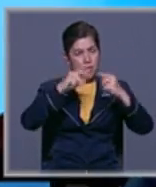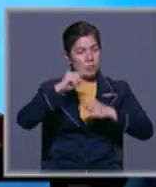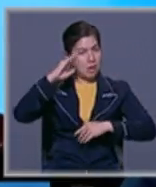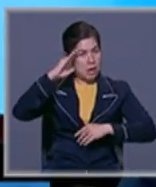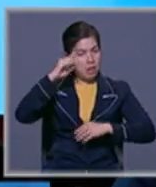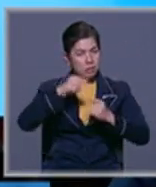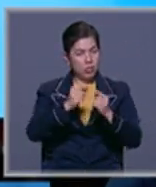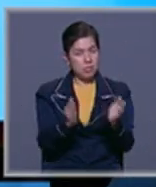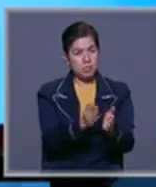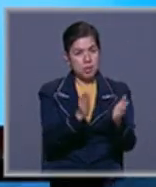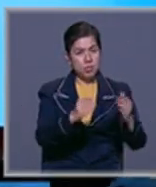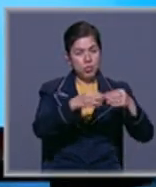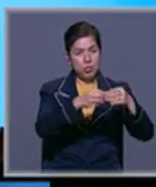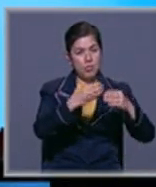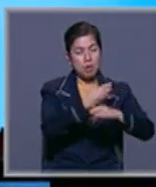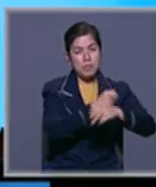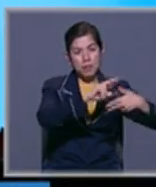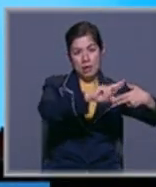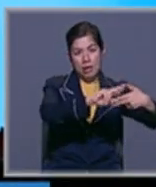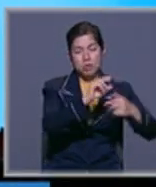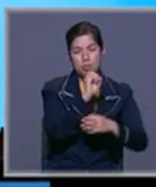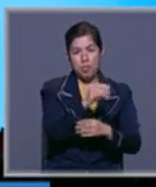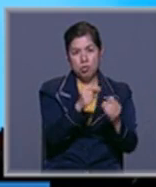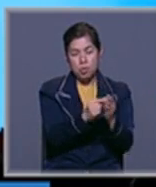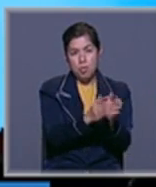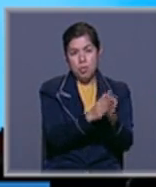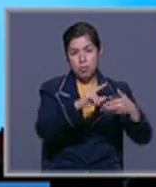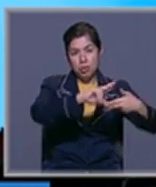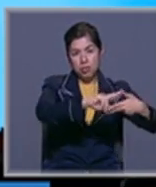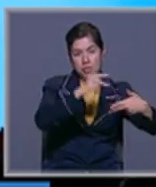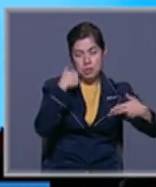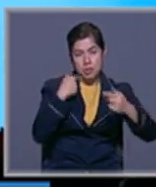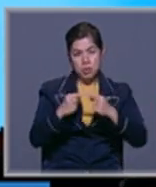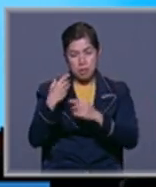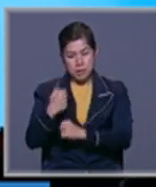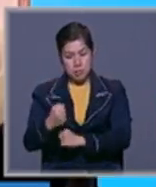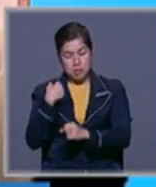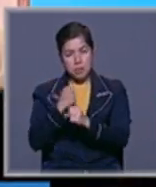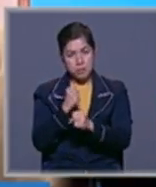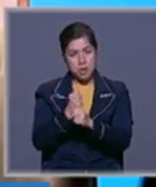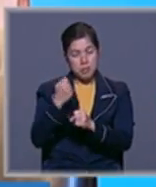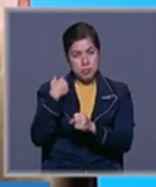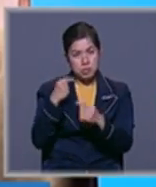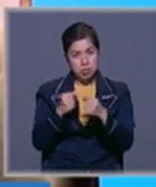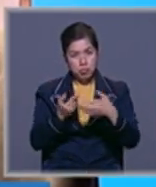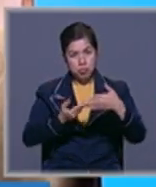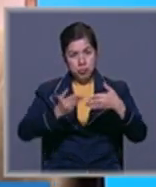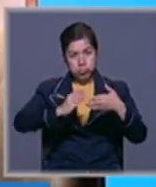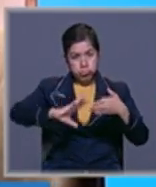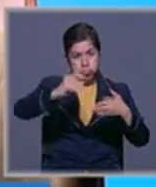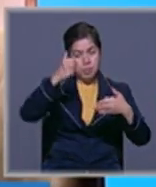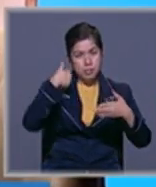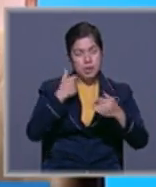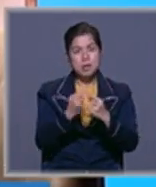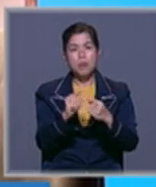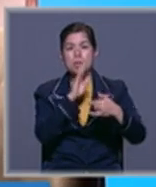ารัฐโดยอ้างว่าการไปอยู่กับพลังประชารัฐจะทำให้ประชาธิปัตย์ทำงานและมีผลงานในการสร้างพรรคให้เติบโตต่อไปแต่ในเมื่อคุ